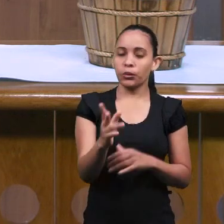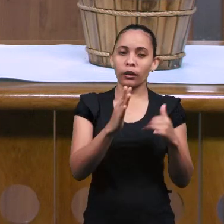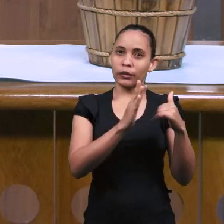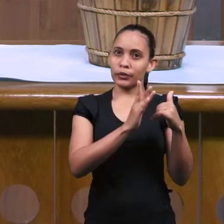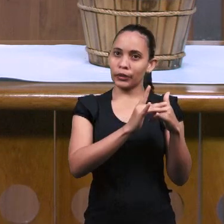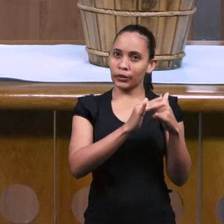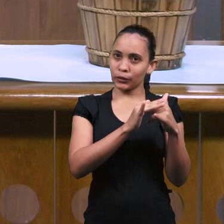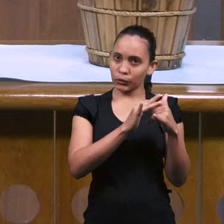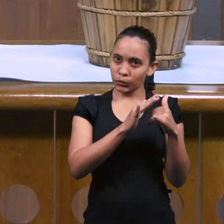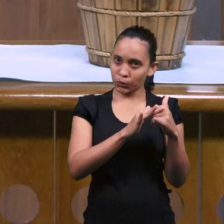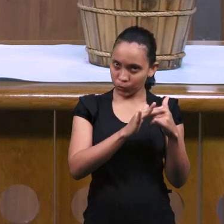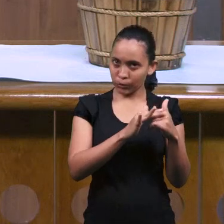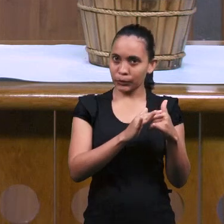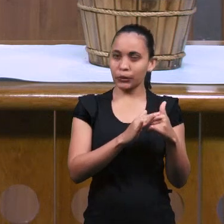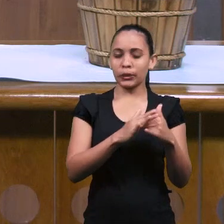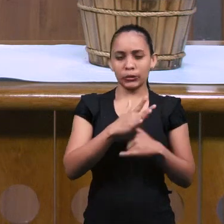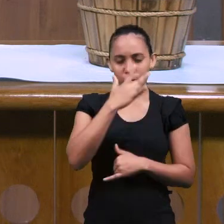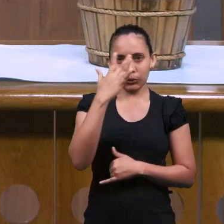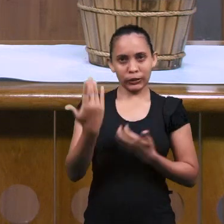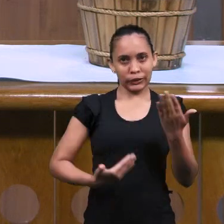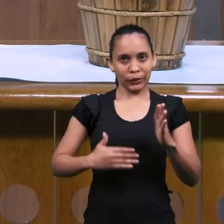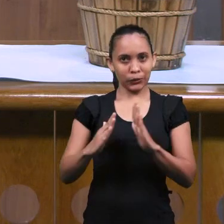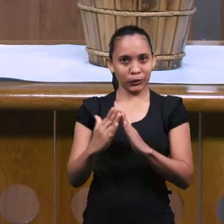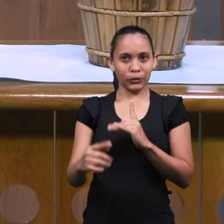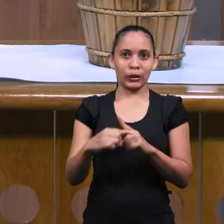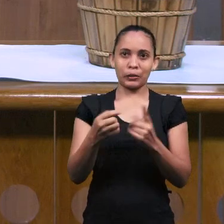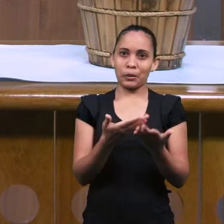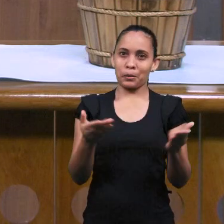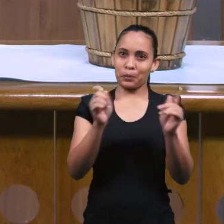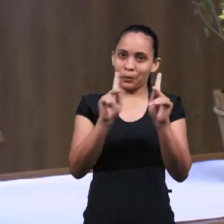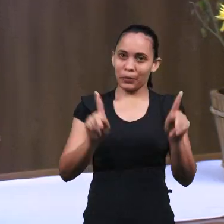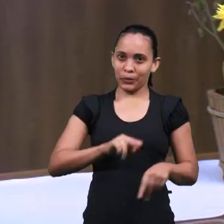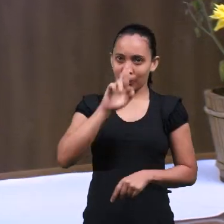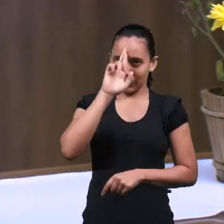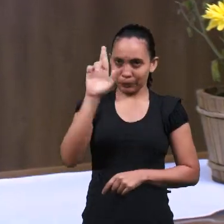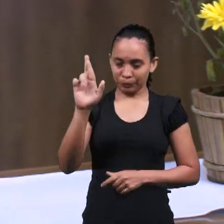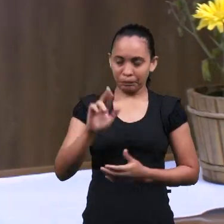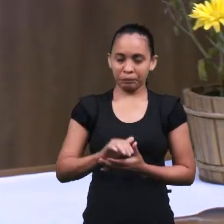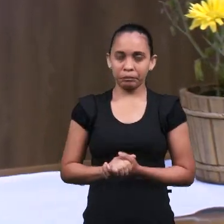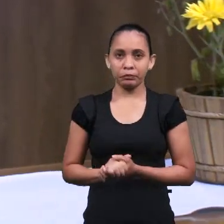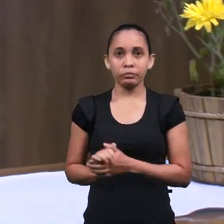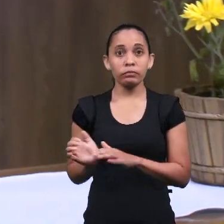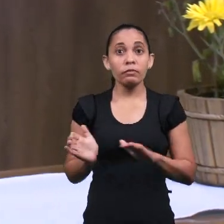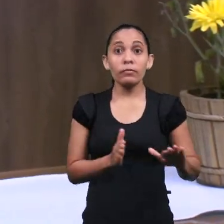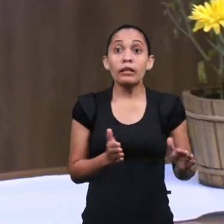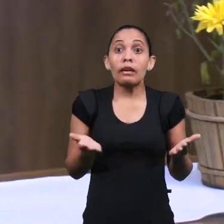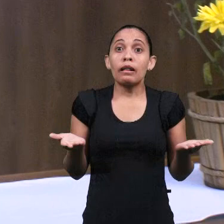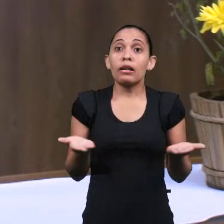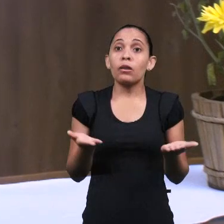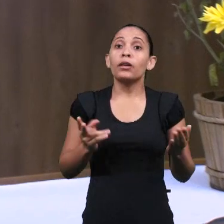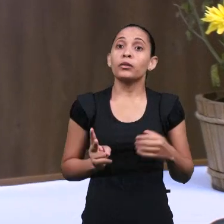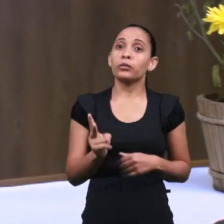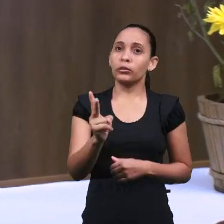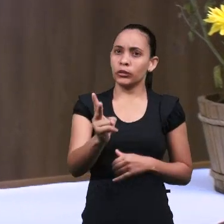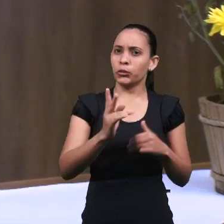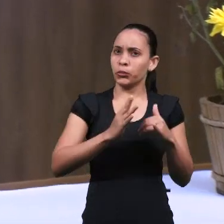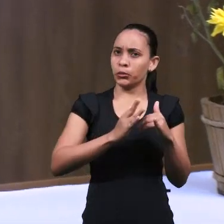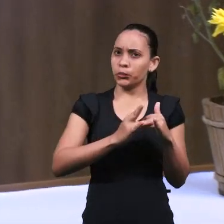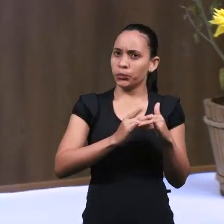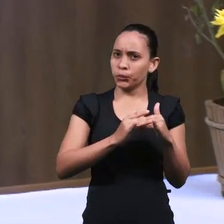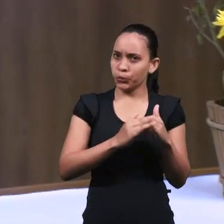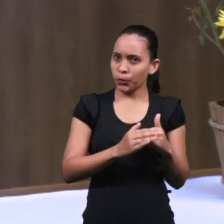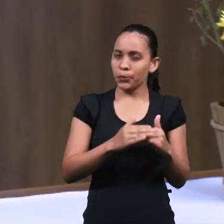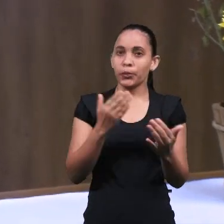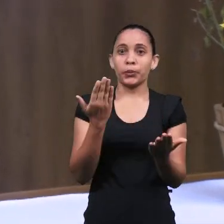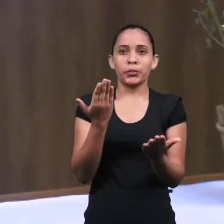canal YouTube, ceux qui sont à la maison. La paix du Seigneur Jésus à ceux qui sont dans les églises. Maintenant, nous continuons par YouTube avec